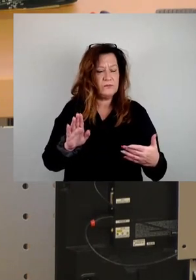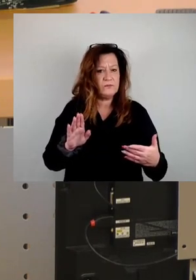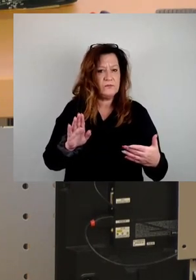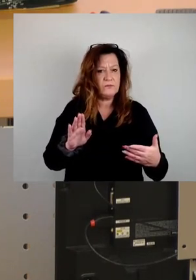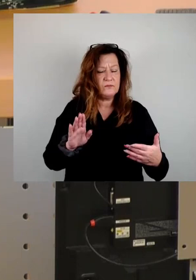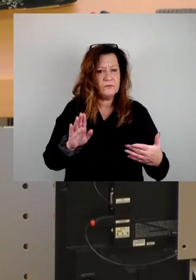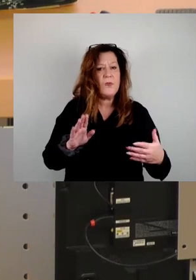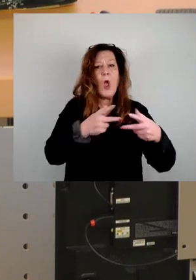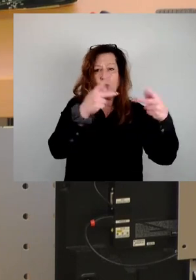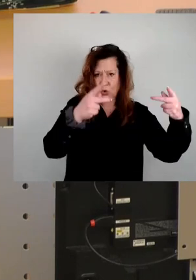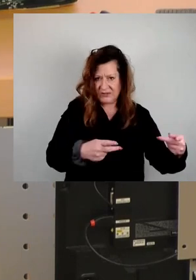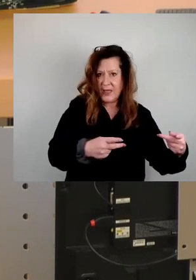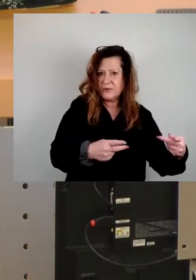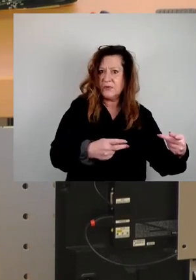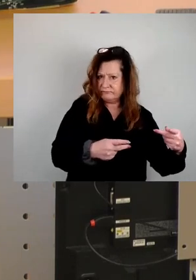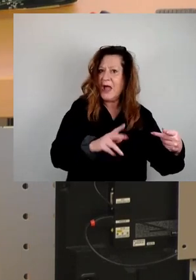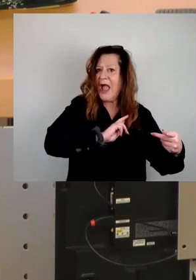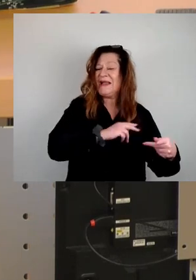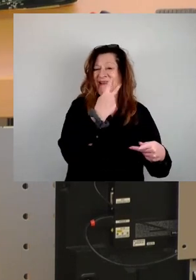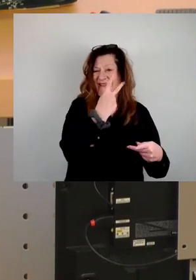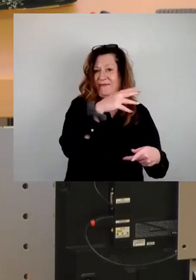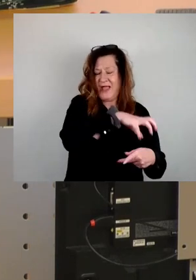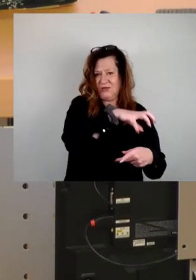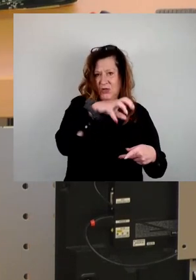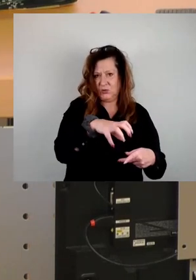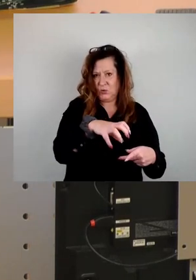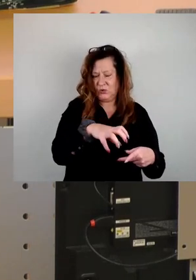Und daraus ist die jetzige